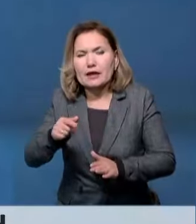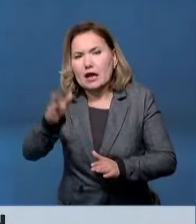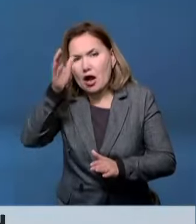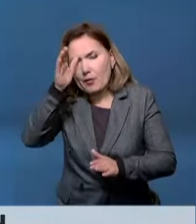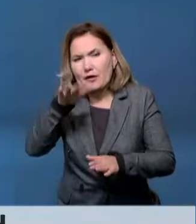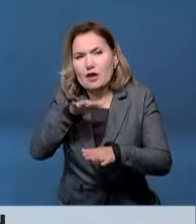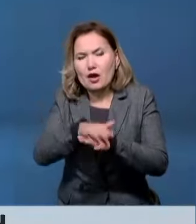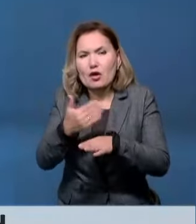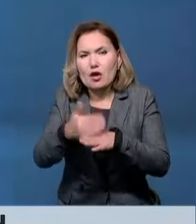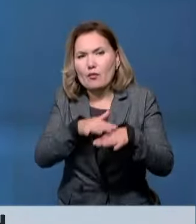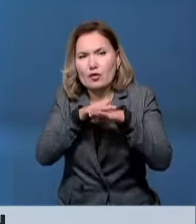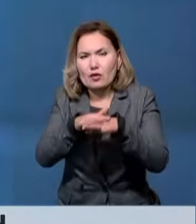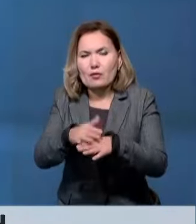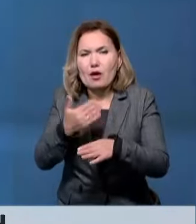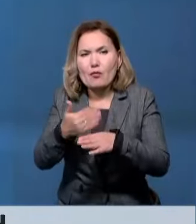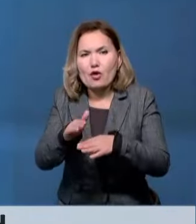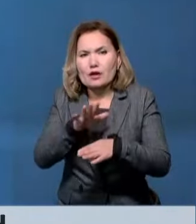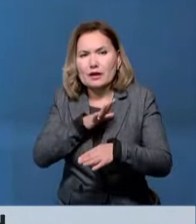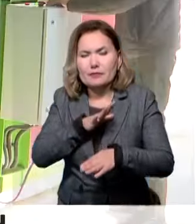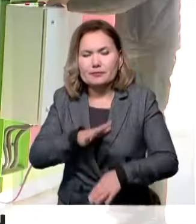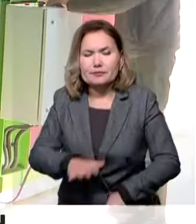ғылым қорының есебінен бөлінді.